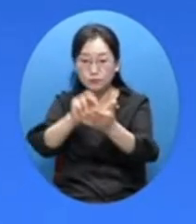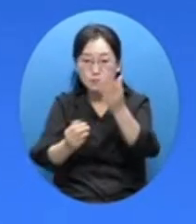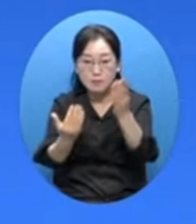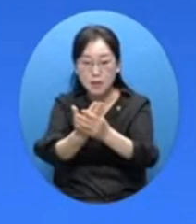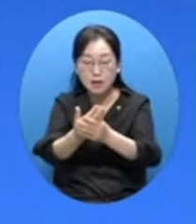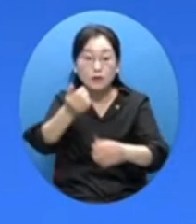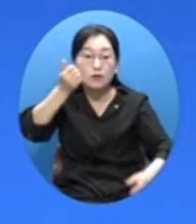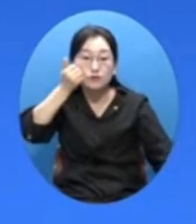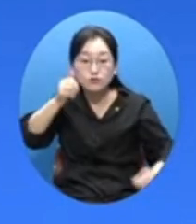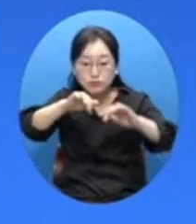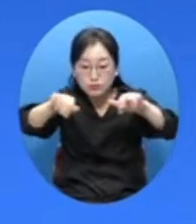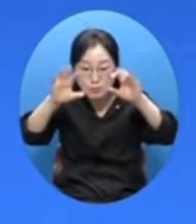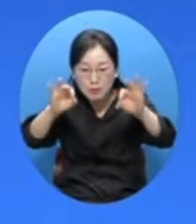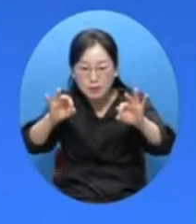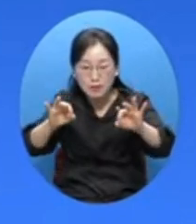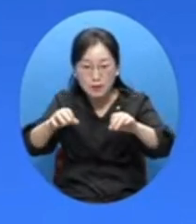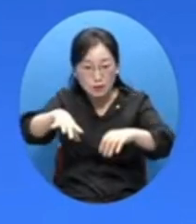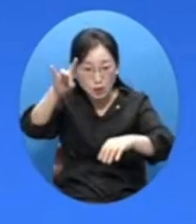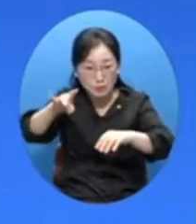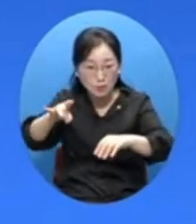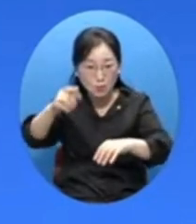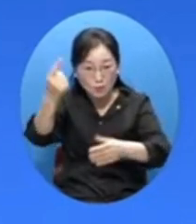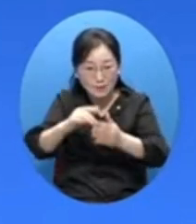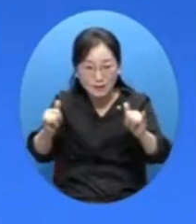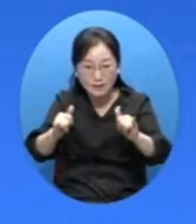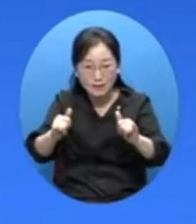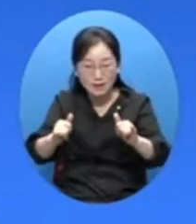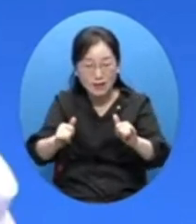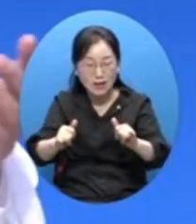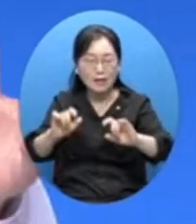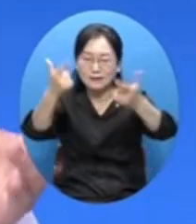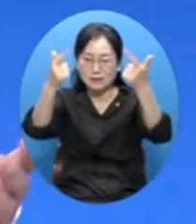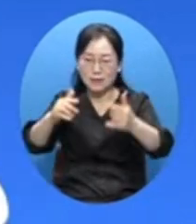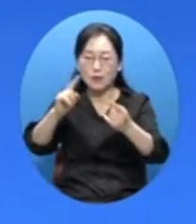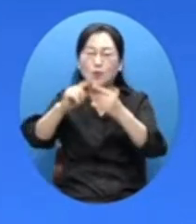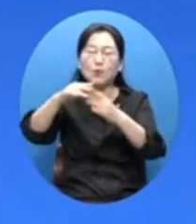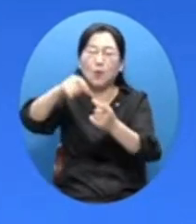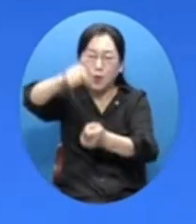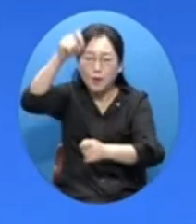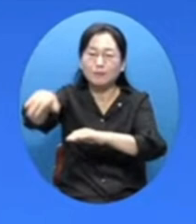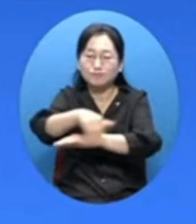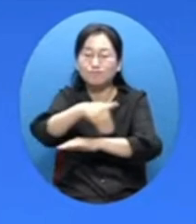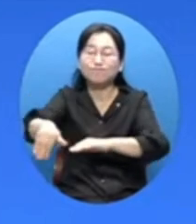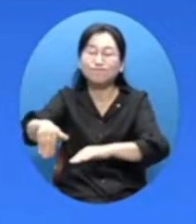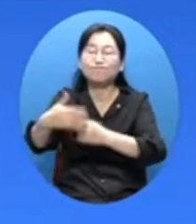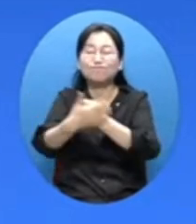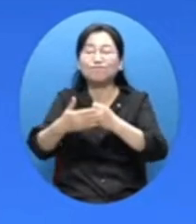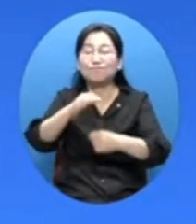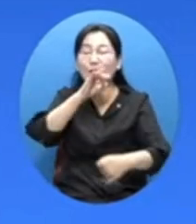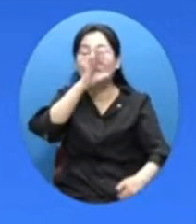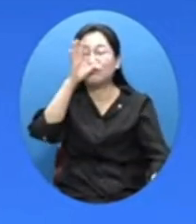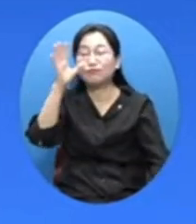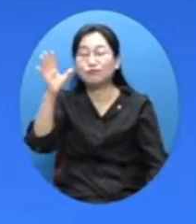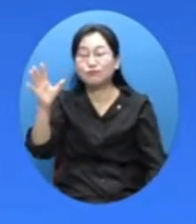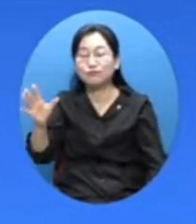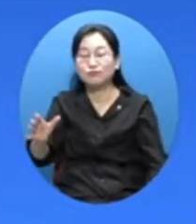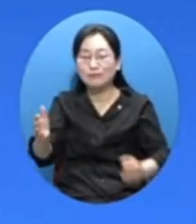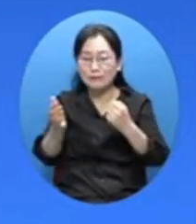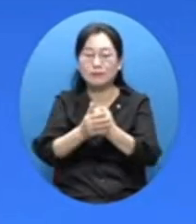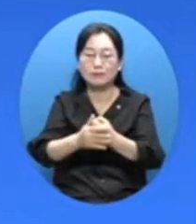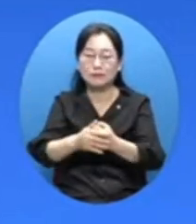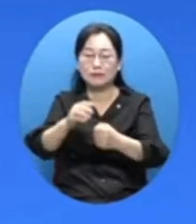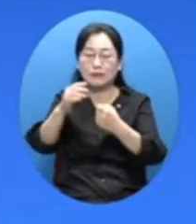아닙니다. 평신도가 아닙니다. 교회를 오래 다닌 사람들이 은혜가 사라지고 나니까 그 다음에 서기관 바리새인이